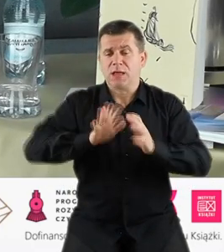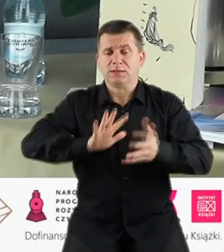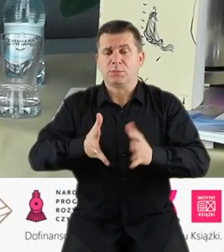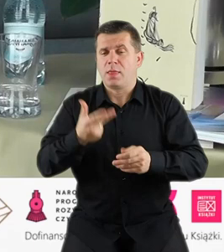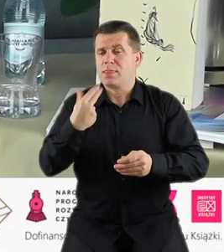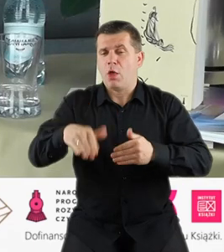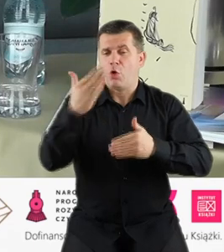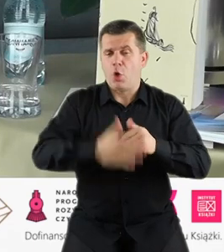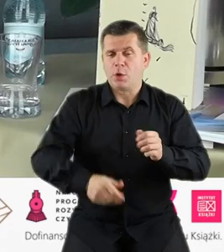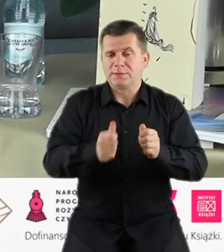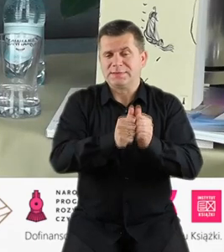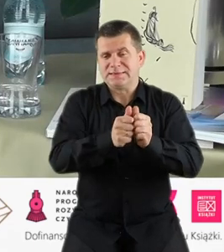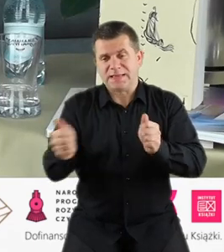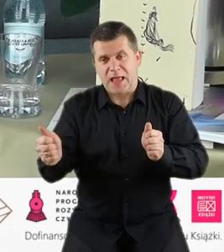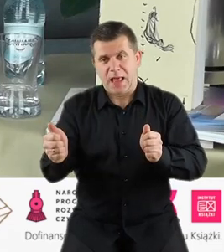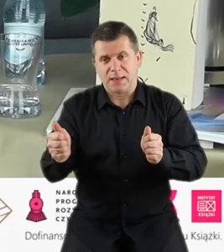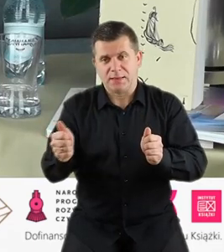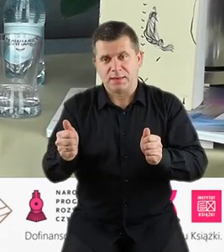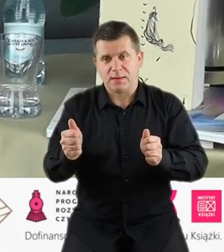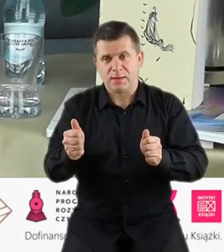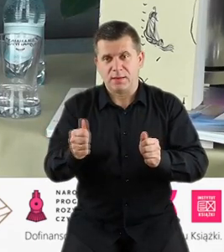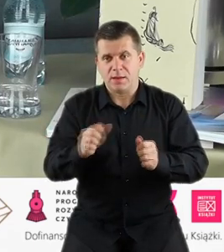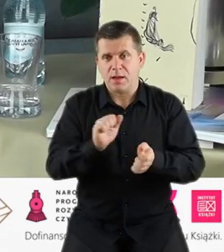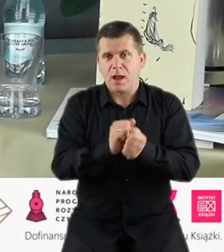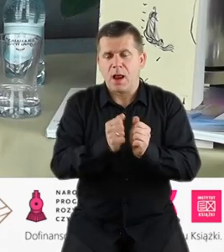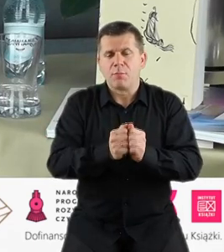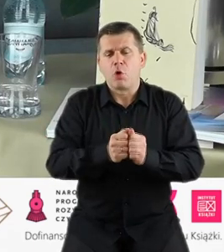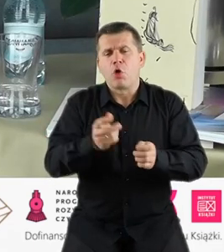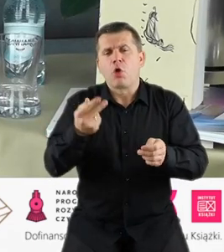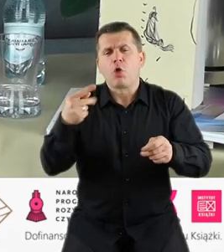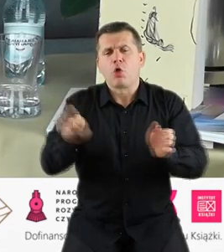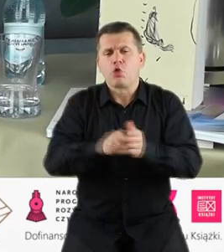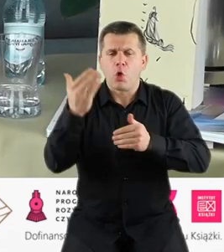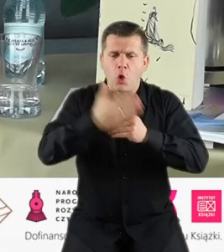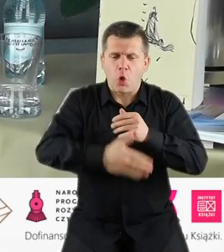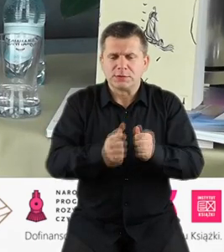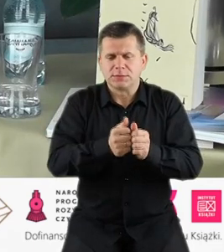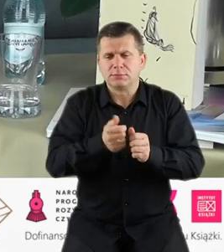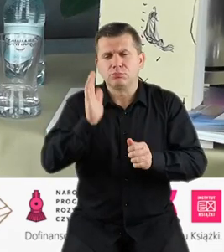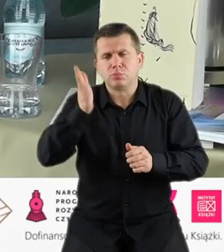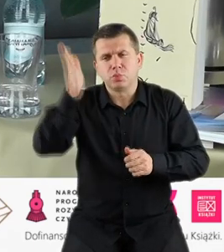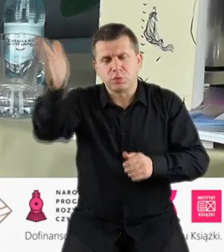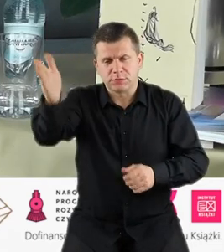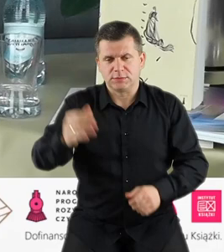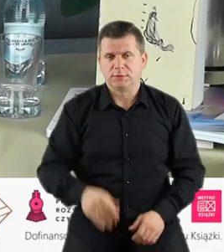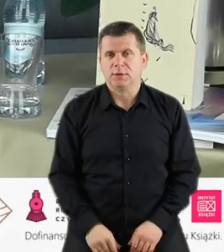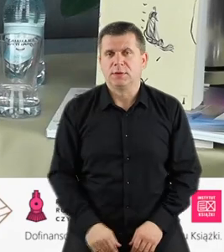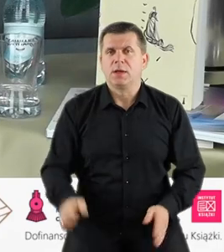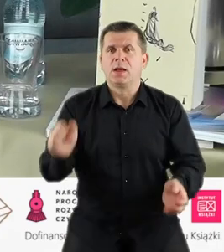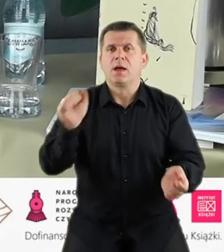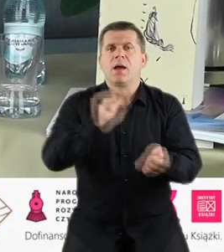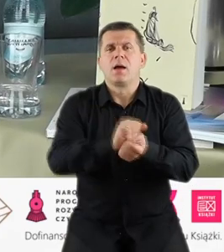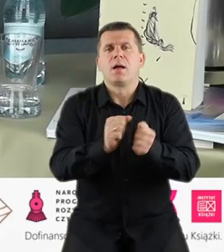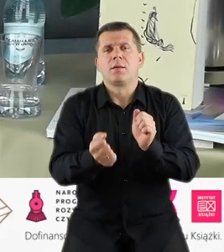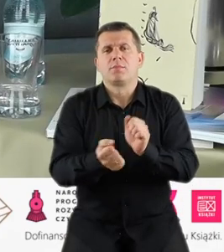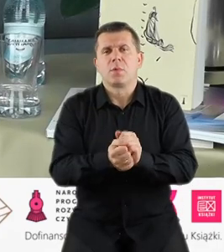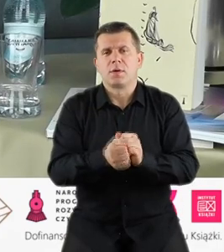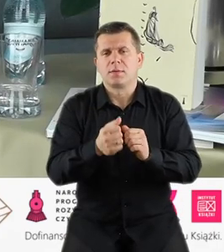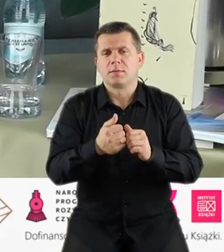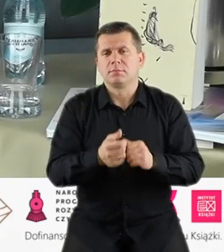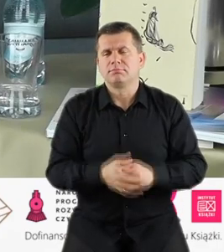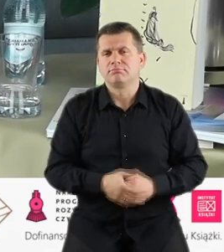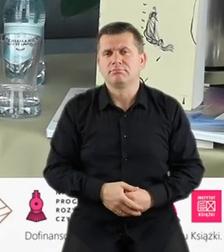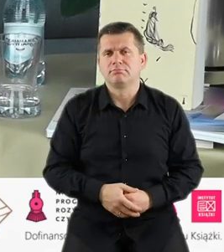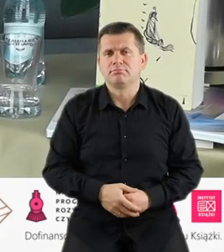kończyć zdania albo dokończyć je kilkadziesiąt stron później, albo żeby